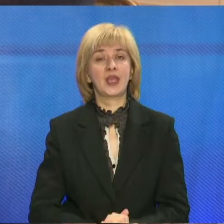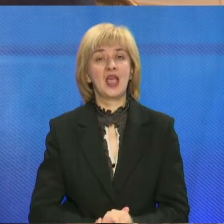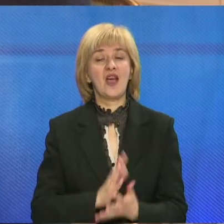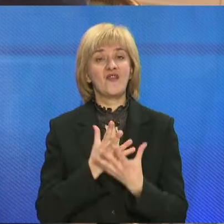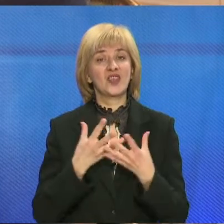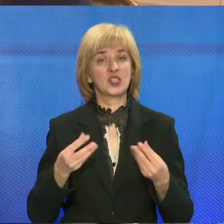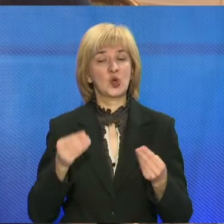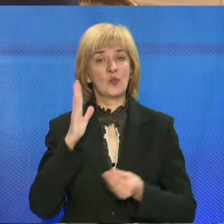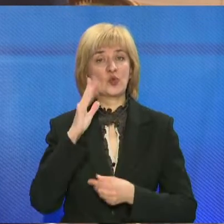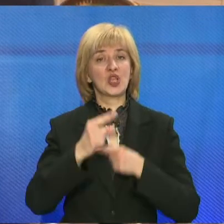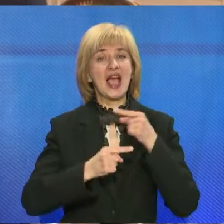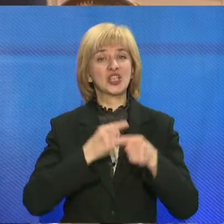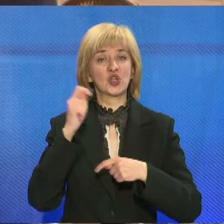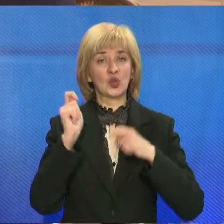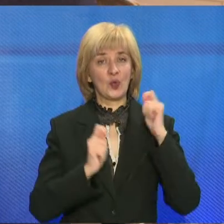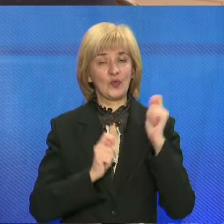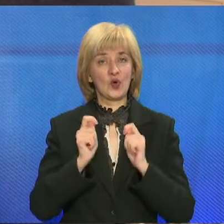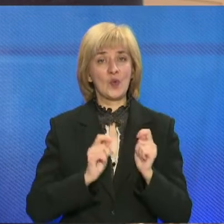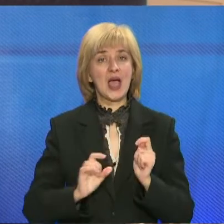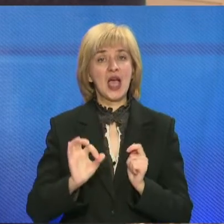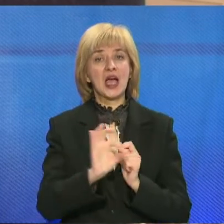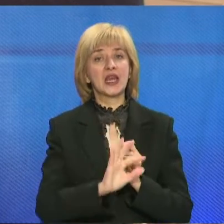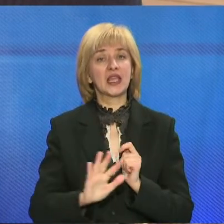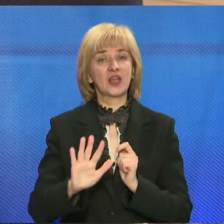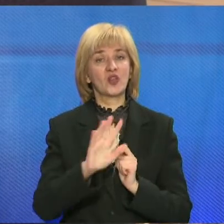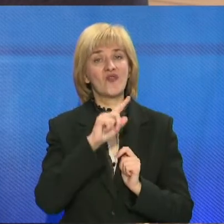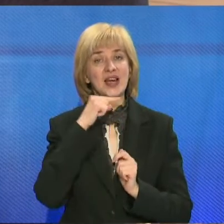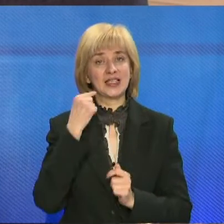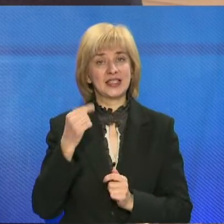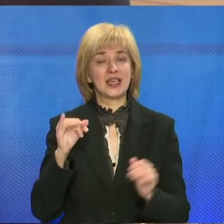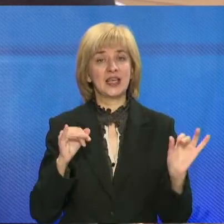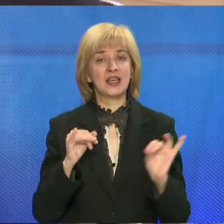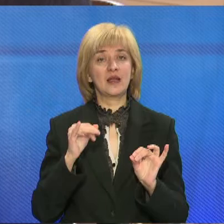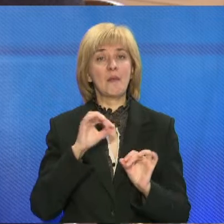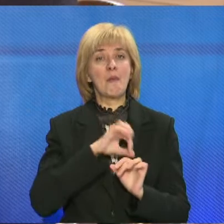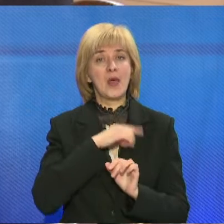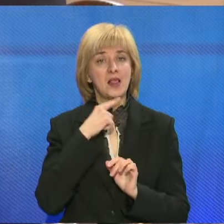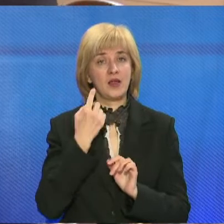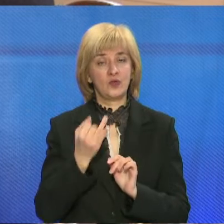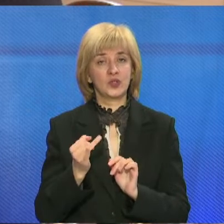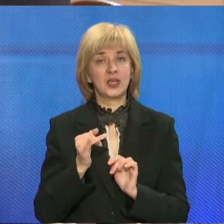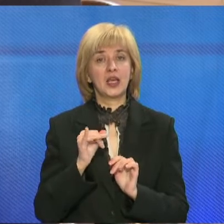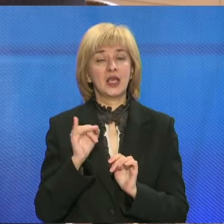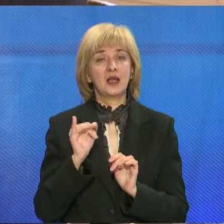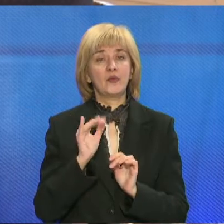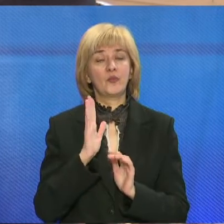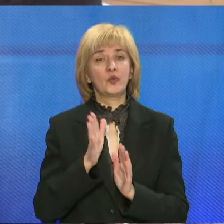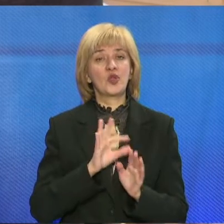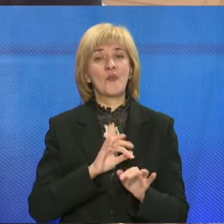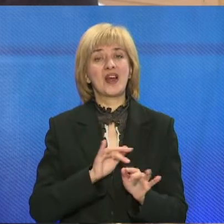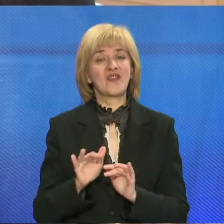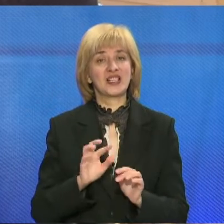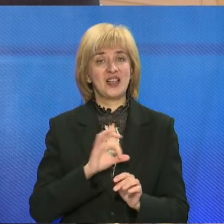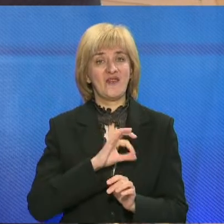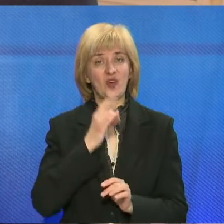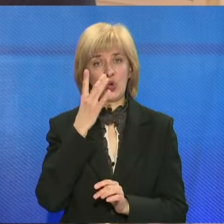Весной будет очередной форум регионов России и Белоруссии. И он проводиться будет с белорусской стороны, будет